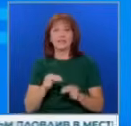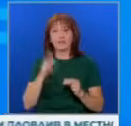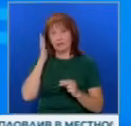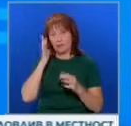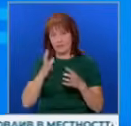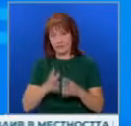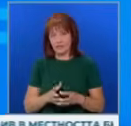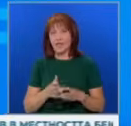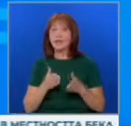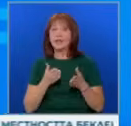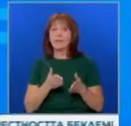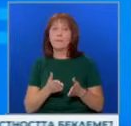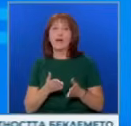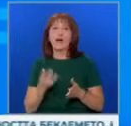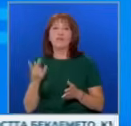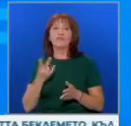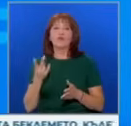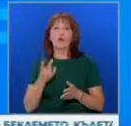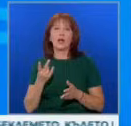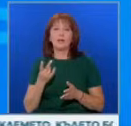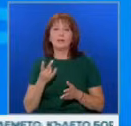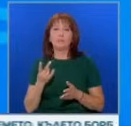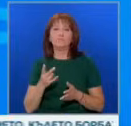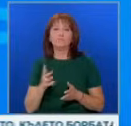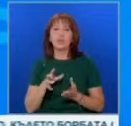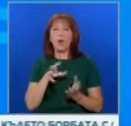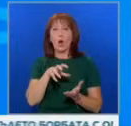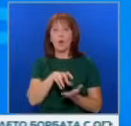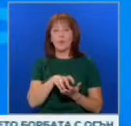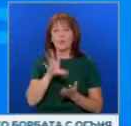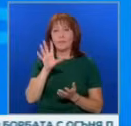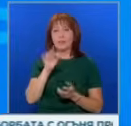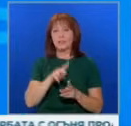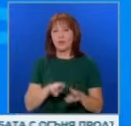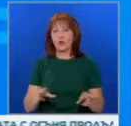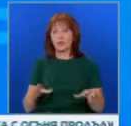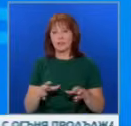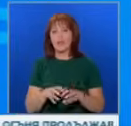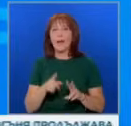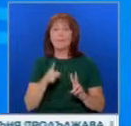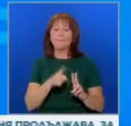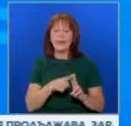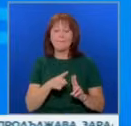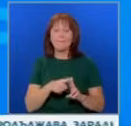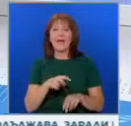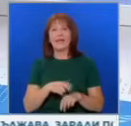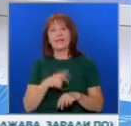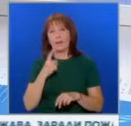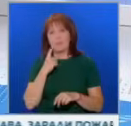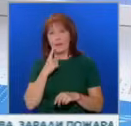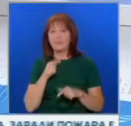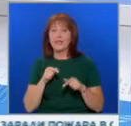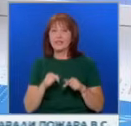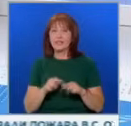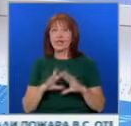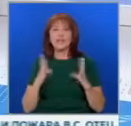на кандидата за премиер, посочен от втората по численост парламентарна група в 50-тото Народно събрание, тази на ППДБ.